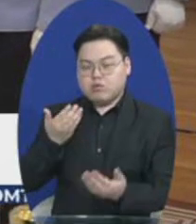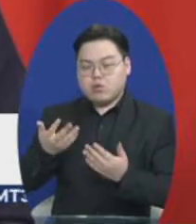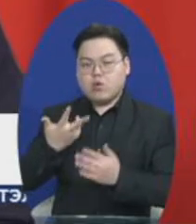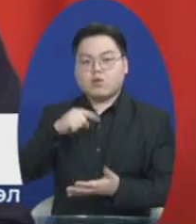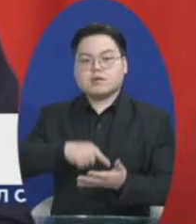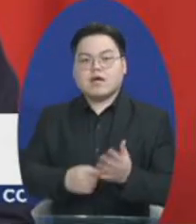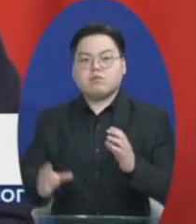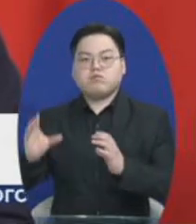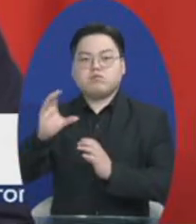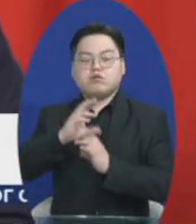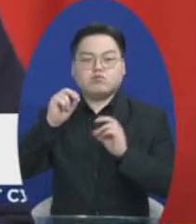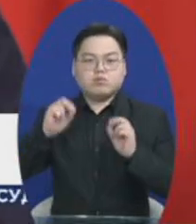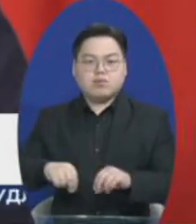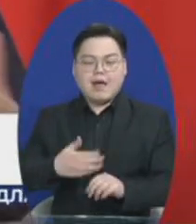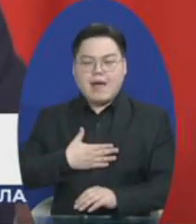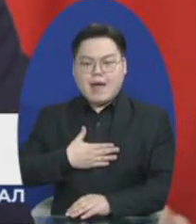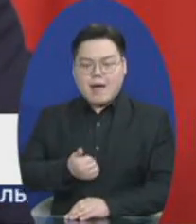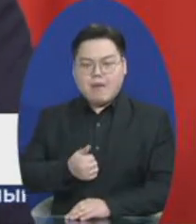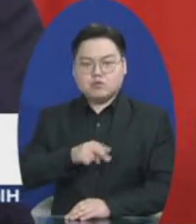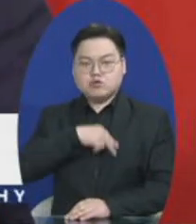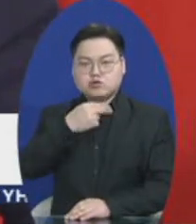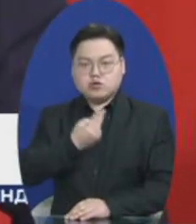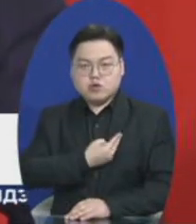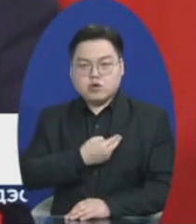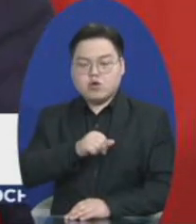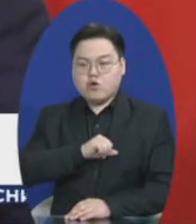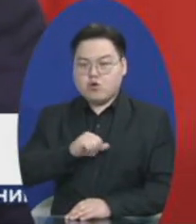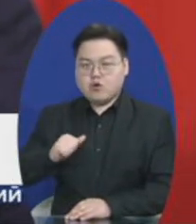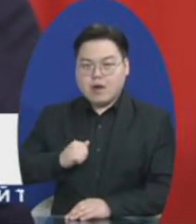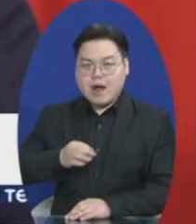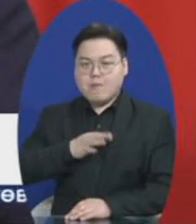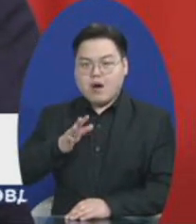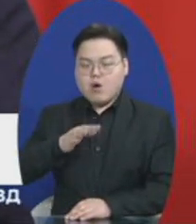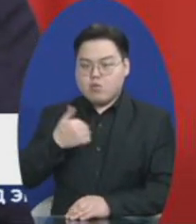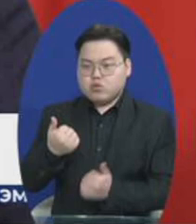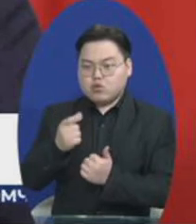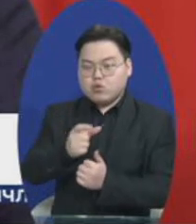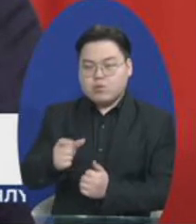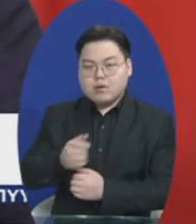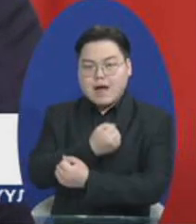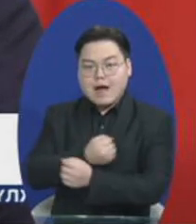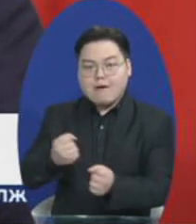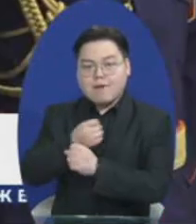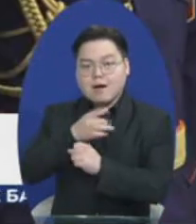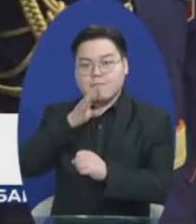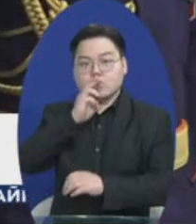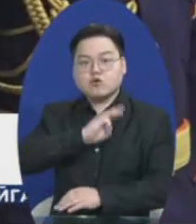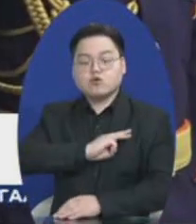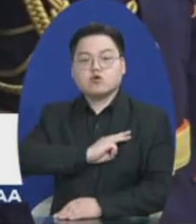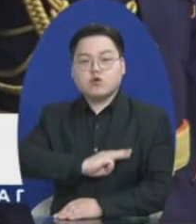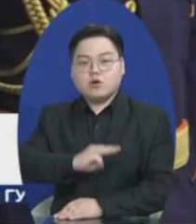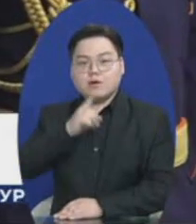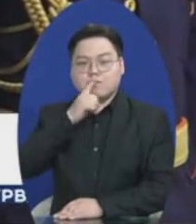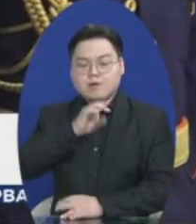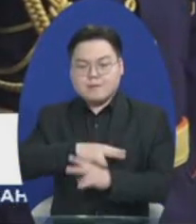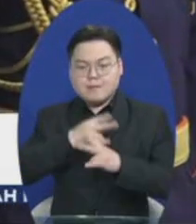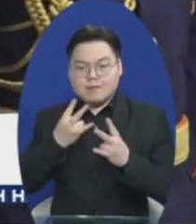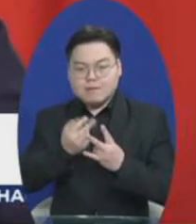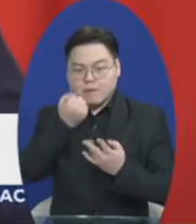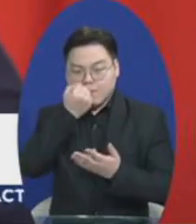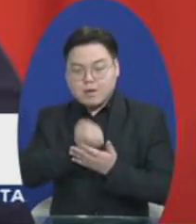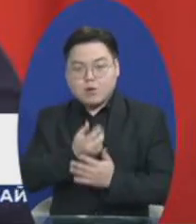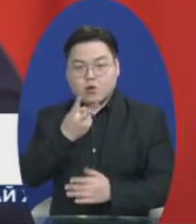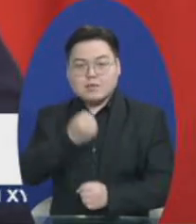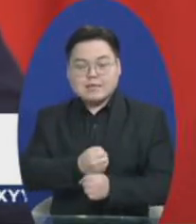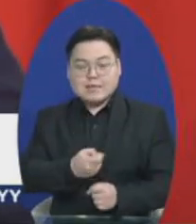олгоно. Амнасаа үл хайхан аюул гамшигаас бусдын ам амьдралыг аврахын төлөө зүтгэдэг онцгой айлын Алпагчдынхаа нийгмийн баталгааг нэмэгдүүлэх арга